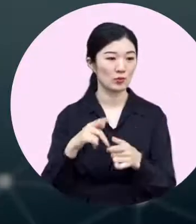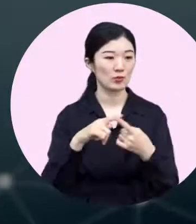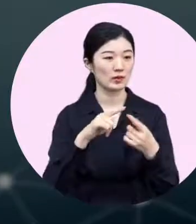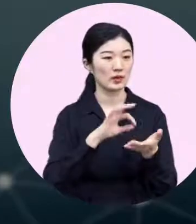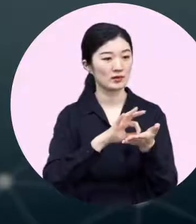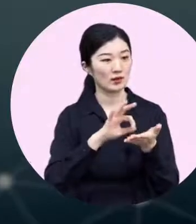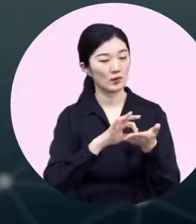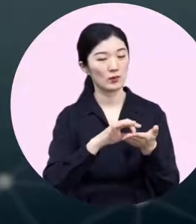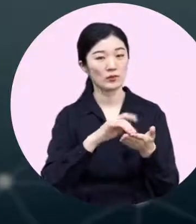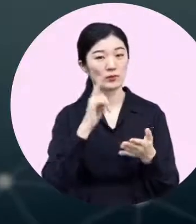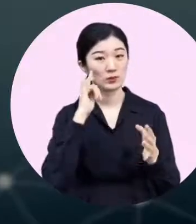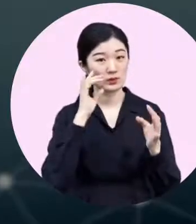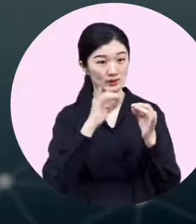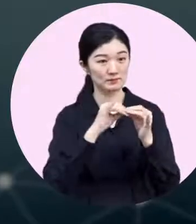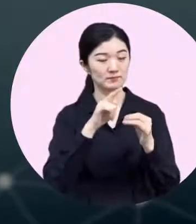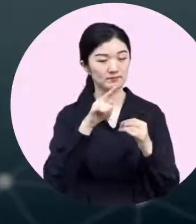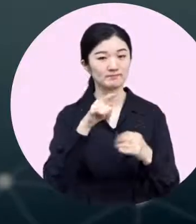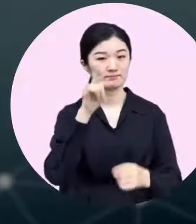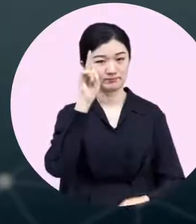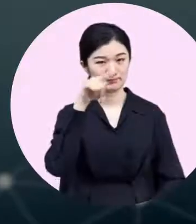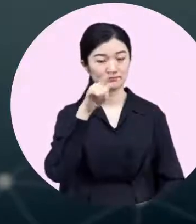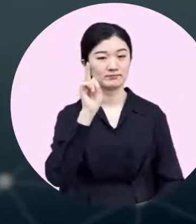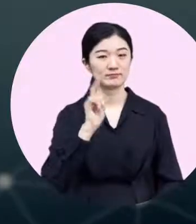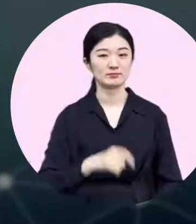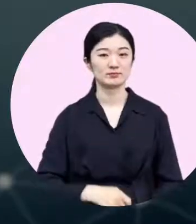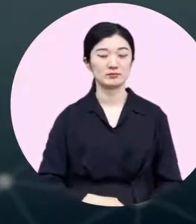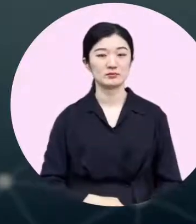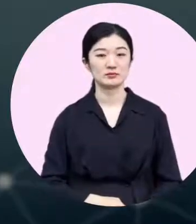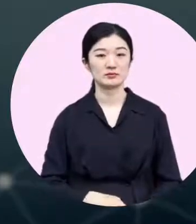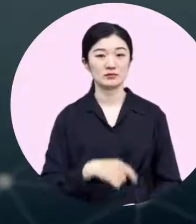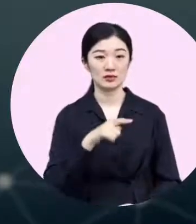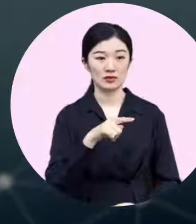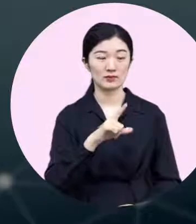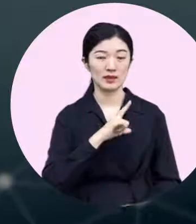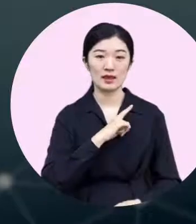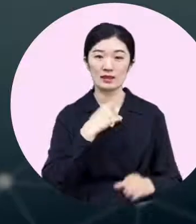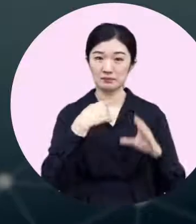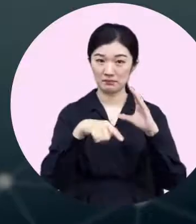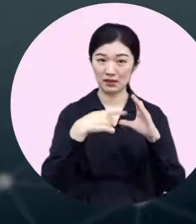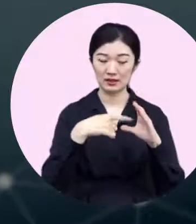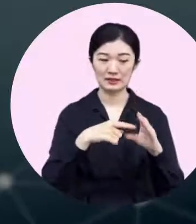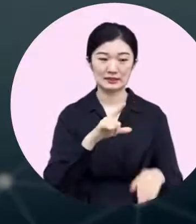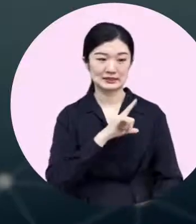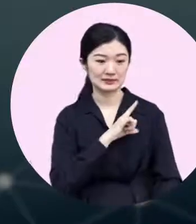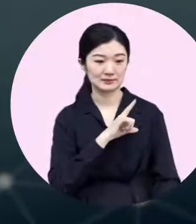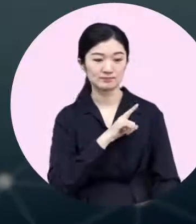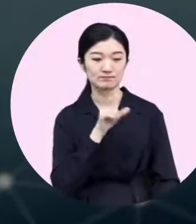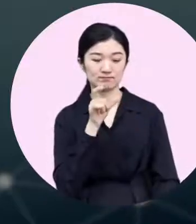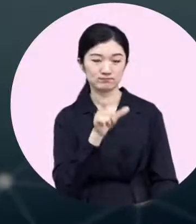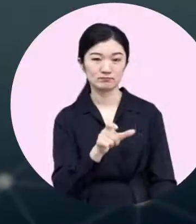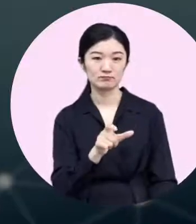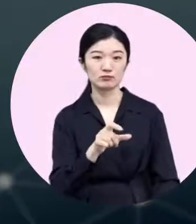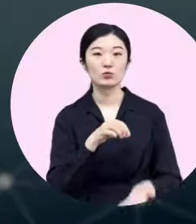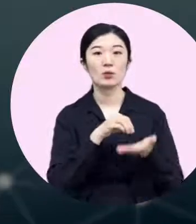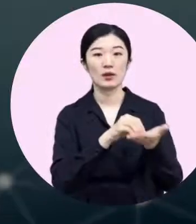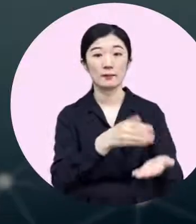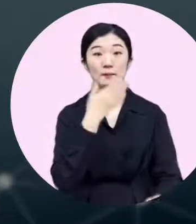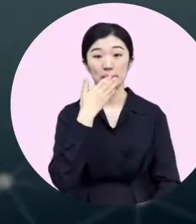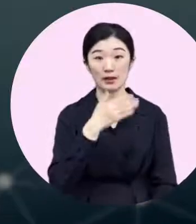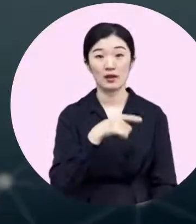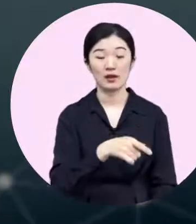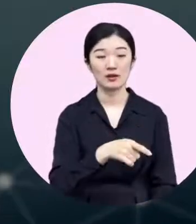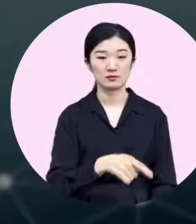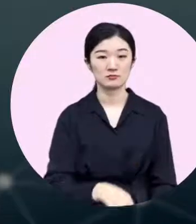대한 동의죠. 네, 동의함 해주시고, 여기다 이제 이메일, 이름, 성, 이렇게 넣으셔가지고 가입을 하셔도 돼요. 그러면